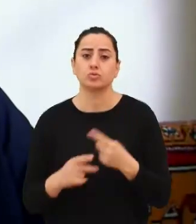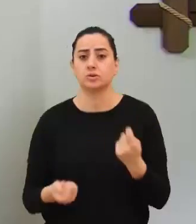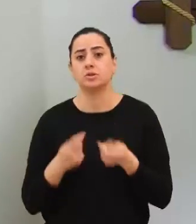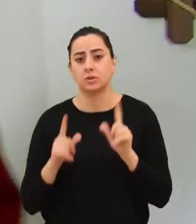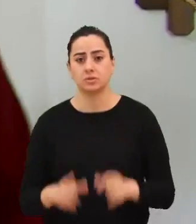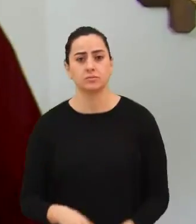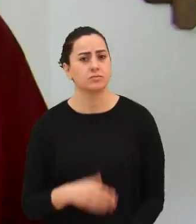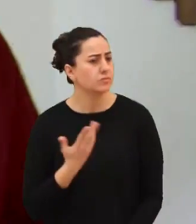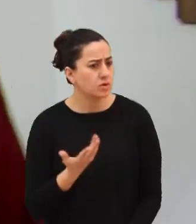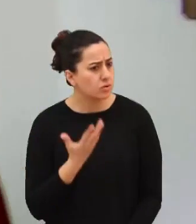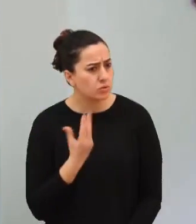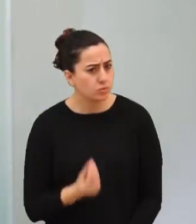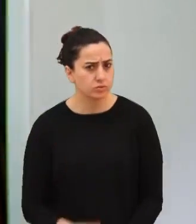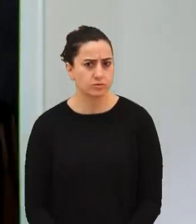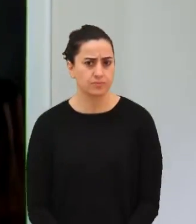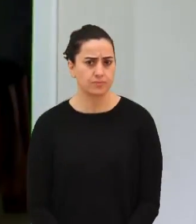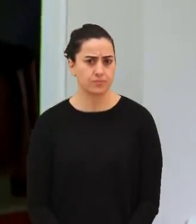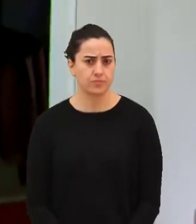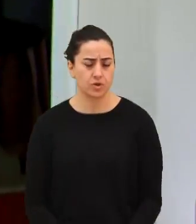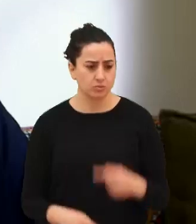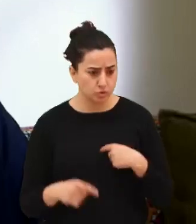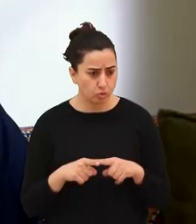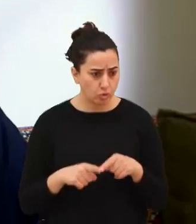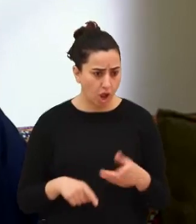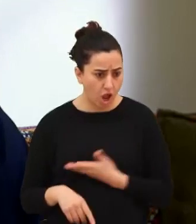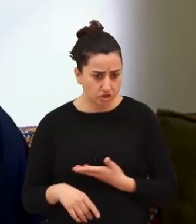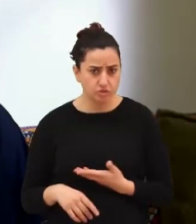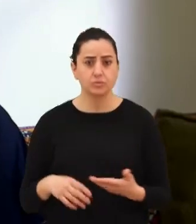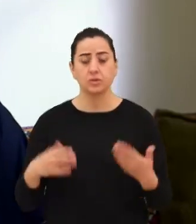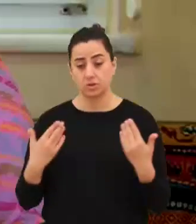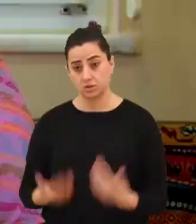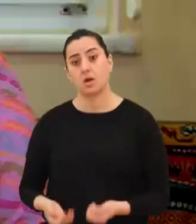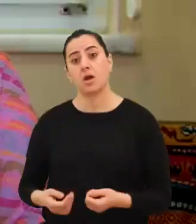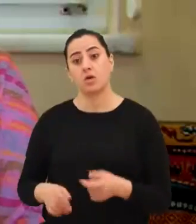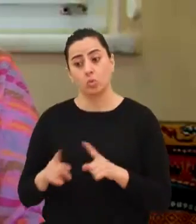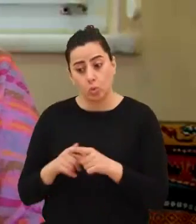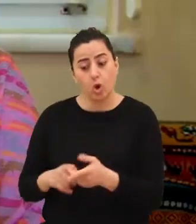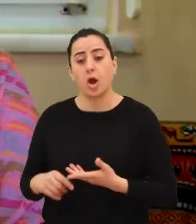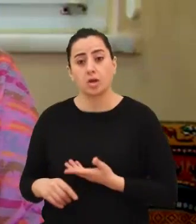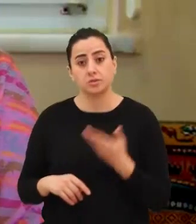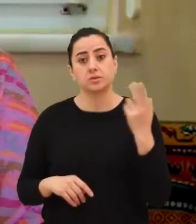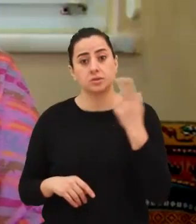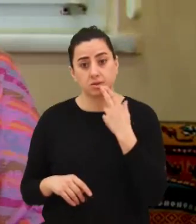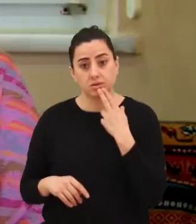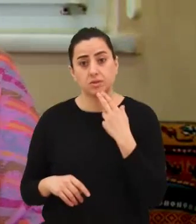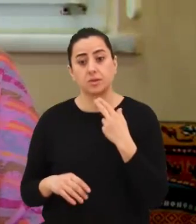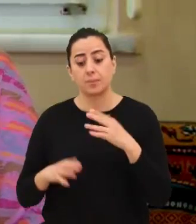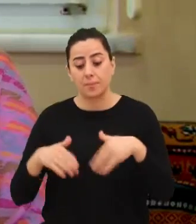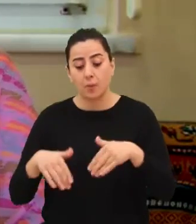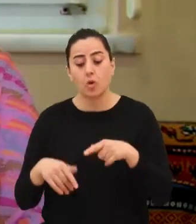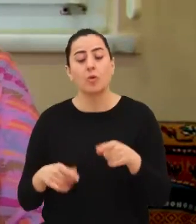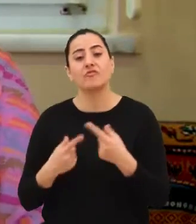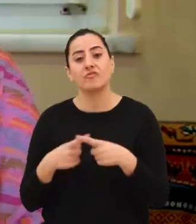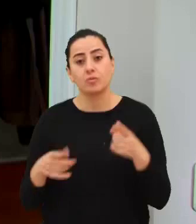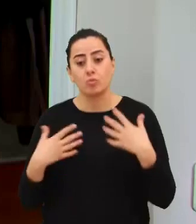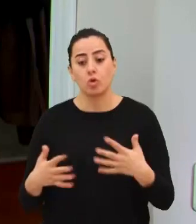Mahmut. Ne diyorsun ya? Yani bizim torun aç mı kalıyor? Ya Mahmut Bey, yoksa kadın bakma barbekü yapmaya benzemez.